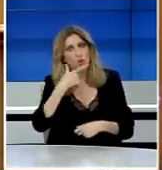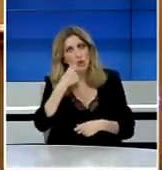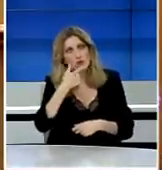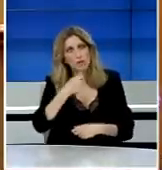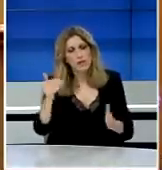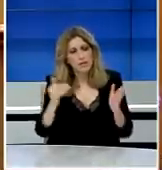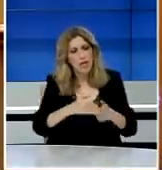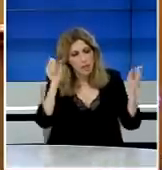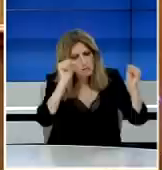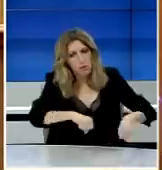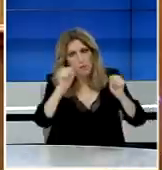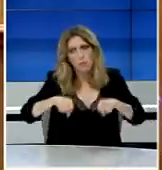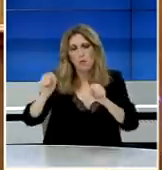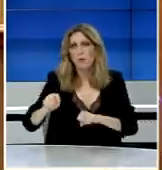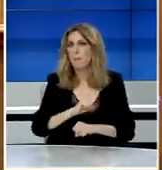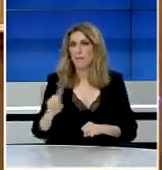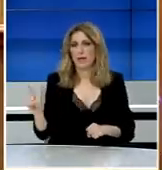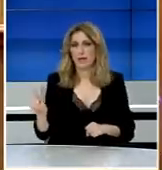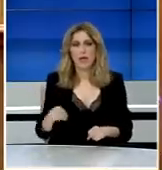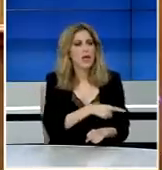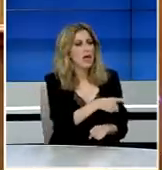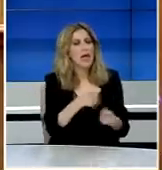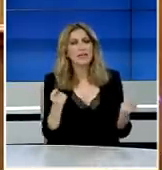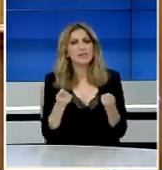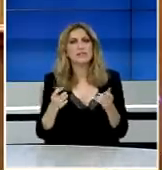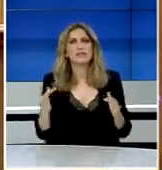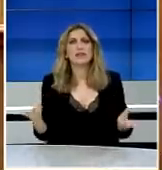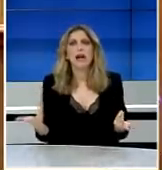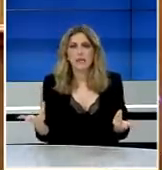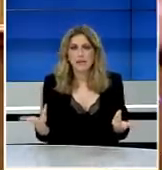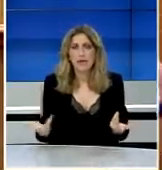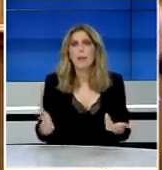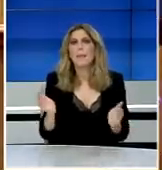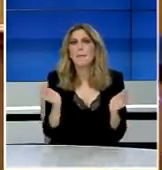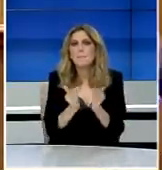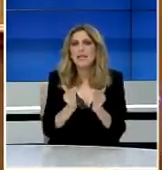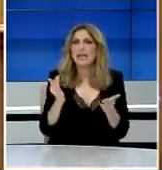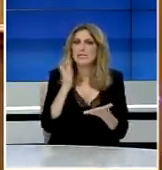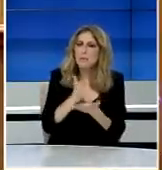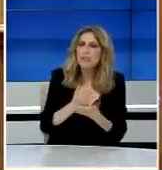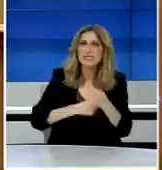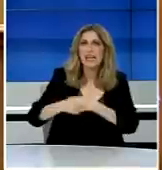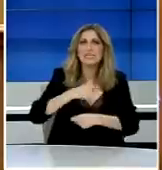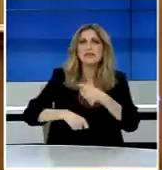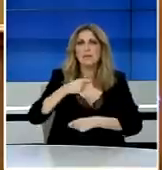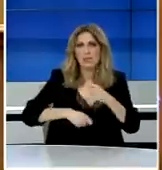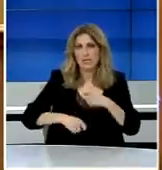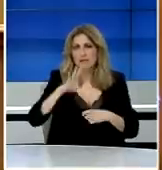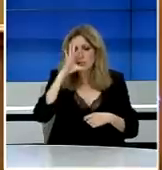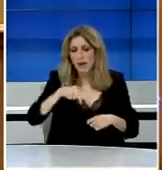Οι μικρομεσαίοι επιχειρηματίες είναι στην πλειοψηφία τους σε απόγνωση. Προσπαθήστε να απαντήσετε σε αυτούς σήμερα, όχι σε